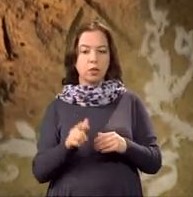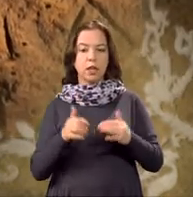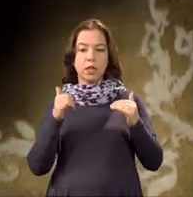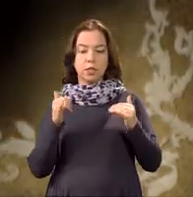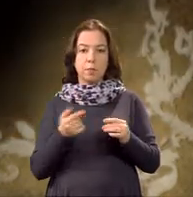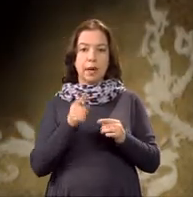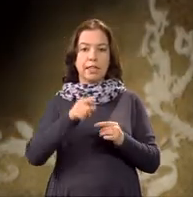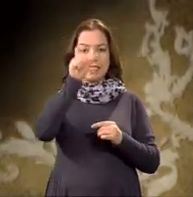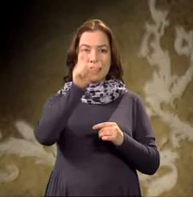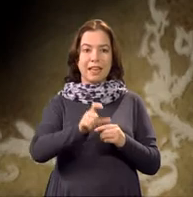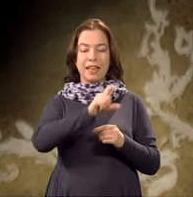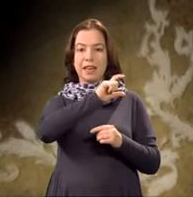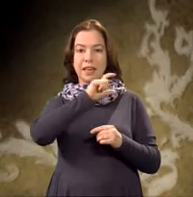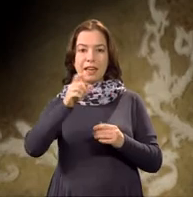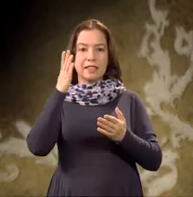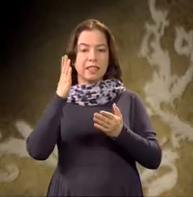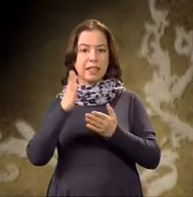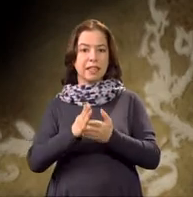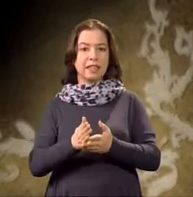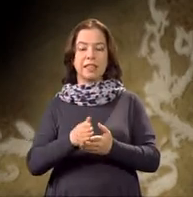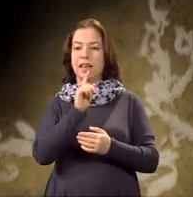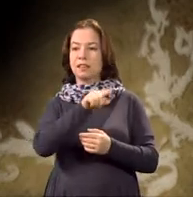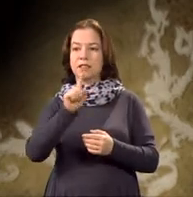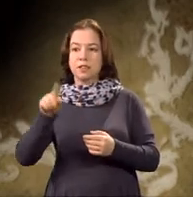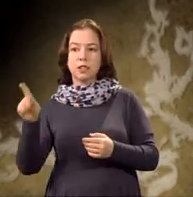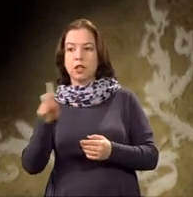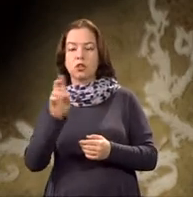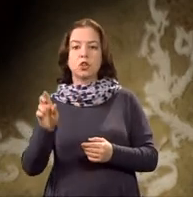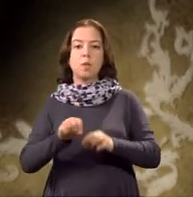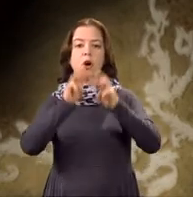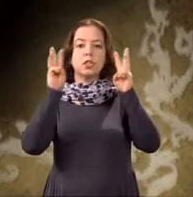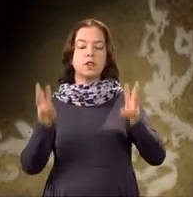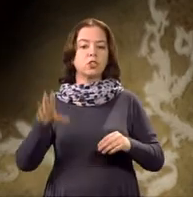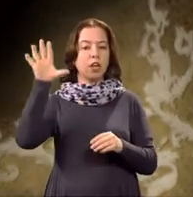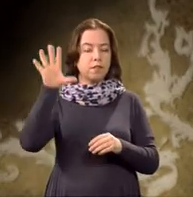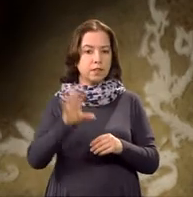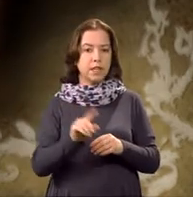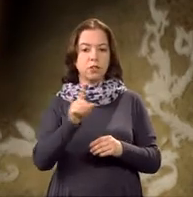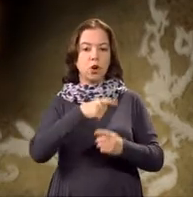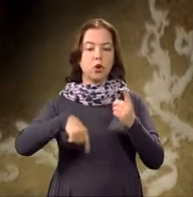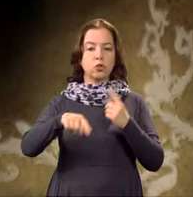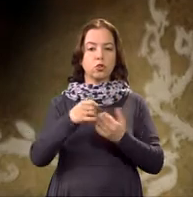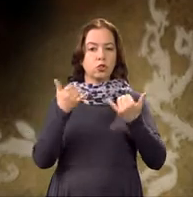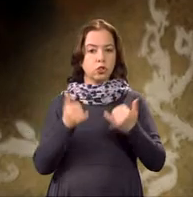щоб освячувати силою віри все, що оточує сучасну людину в пошуках Бога.